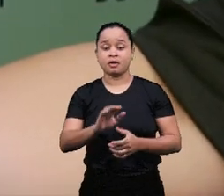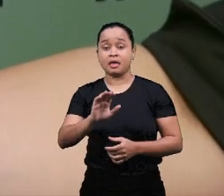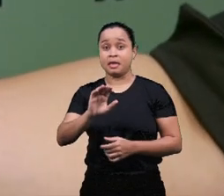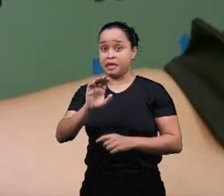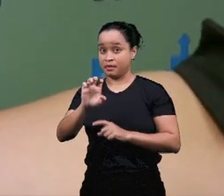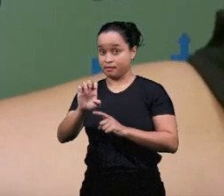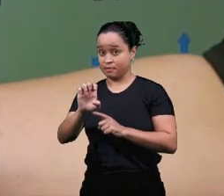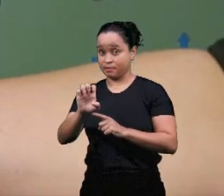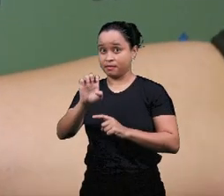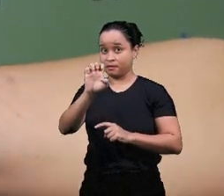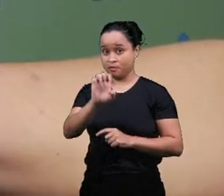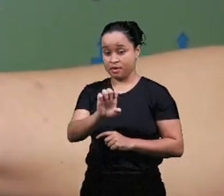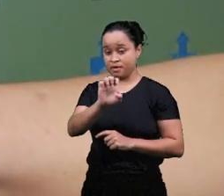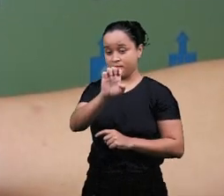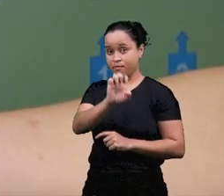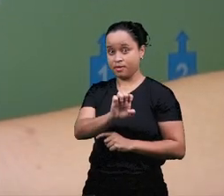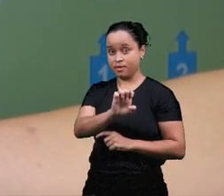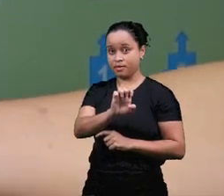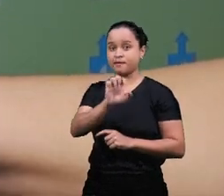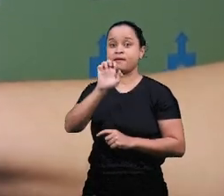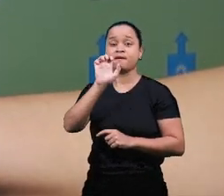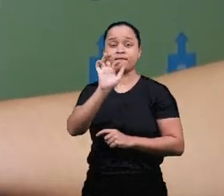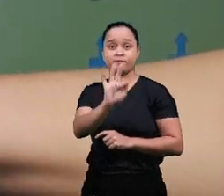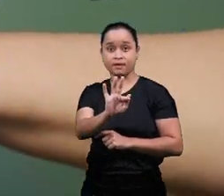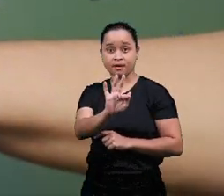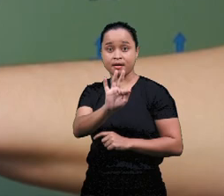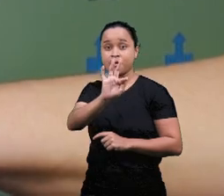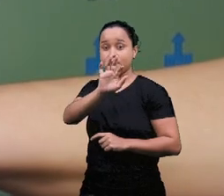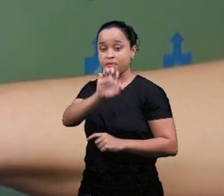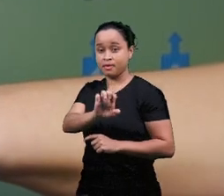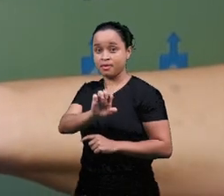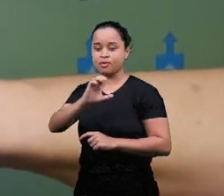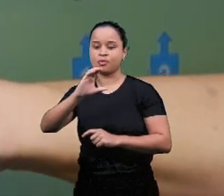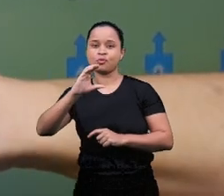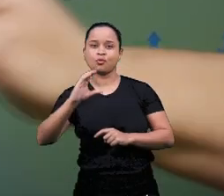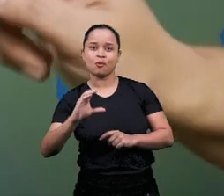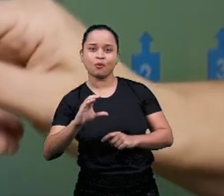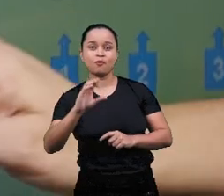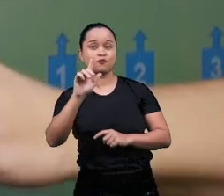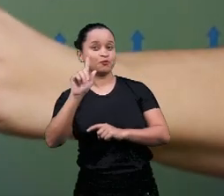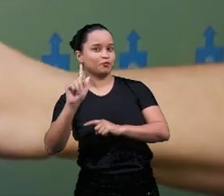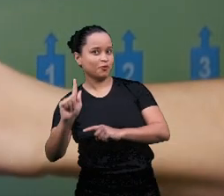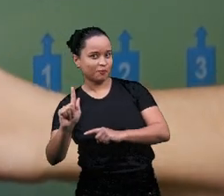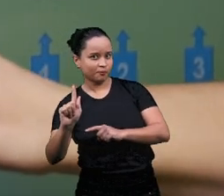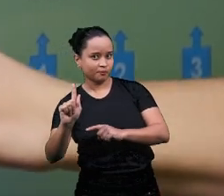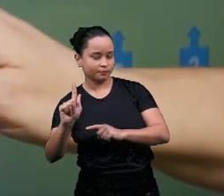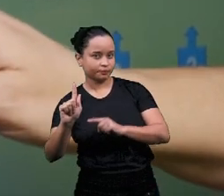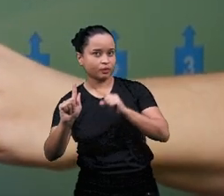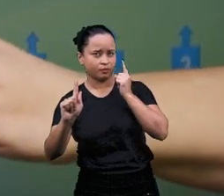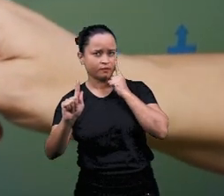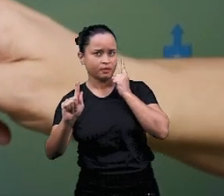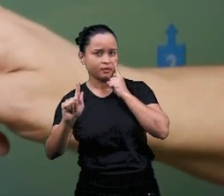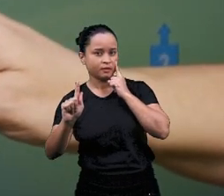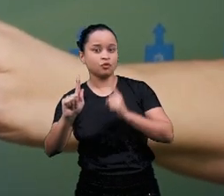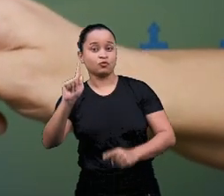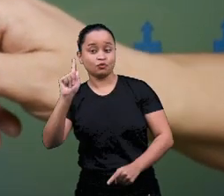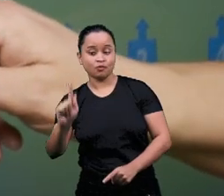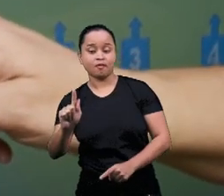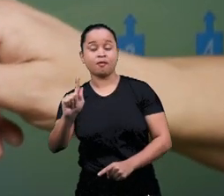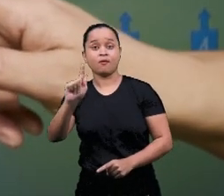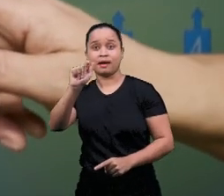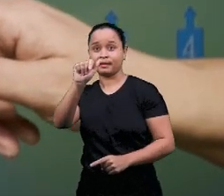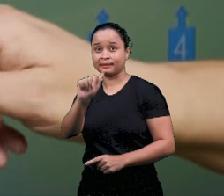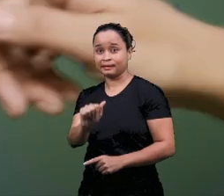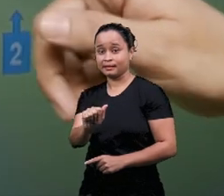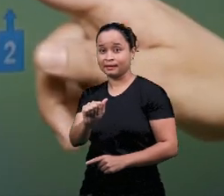Mi, fa, mi, do, sol, sol, la, si, la, sol,